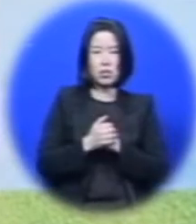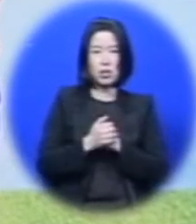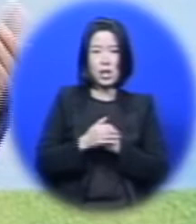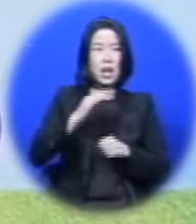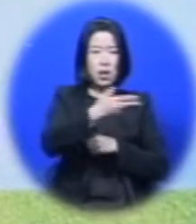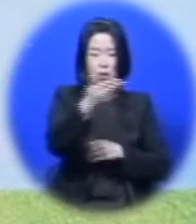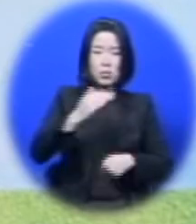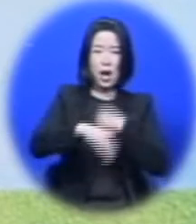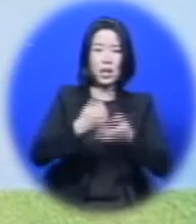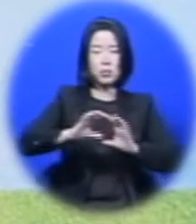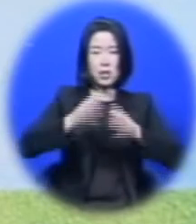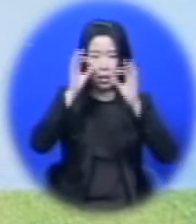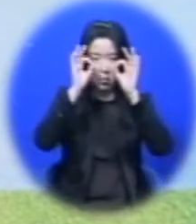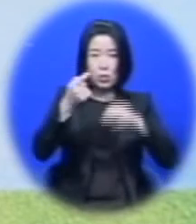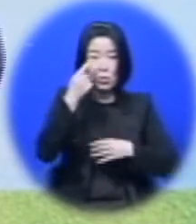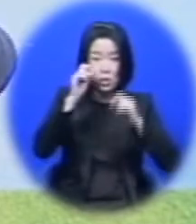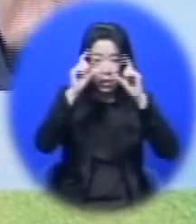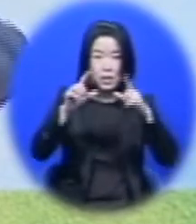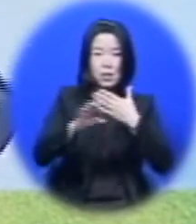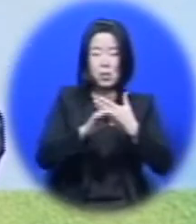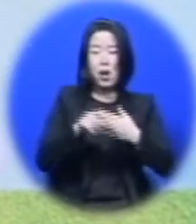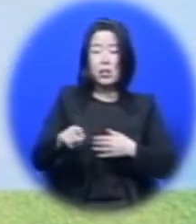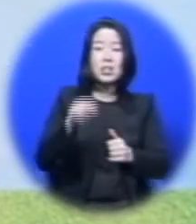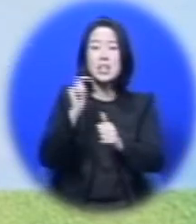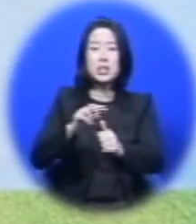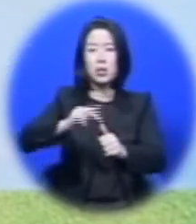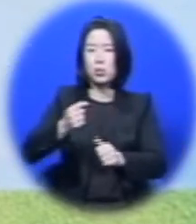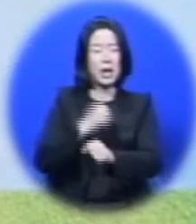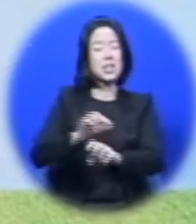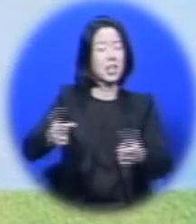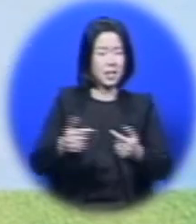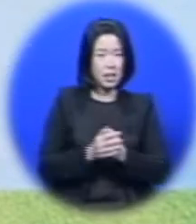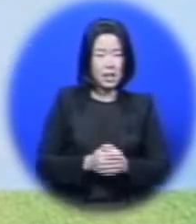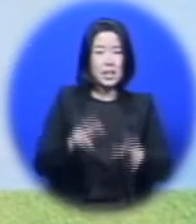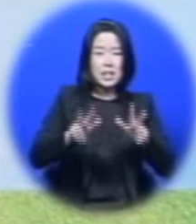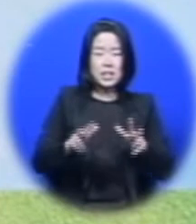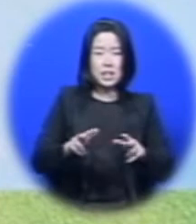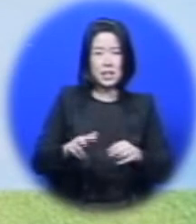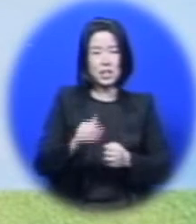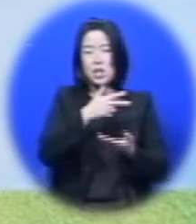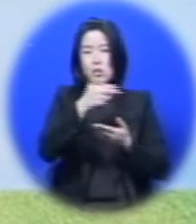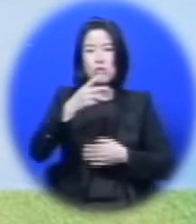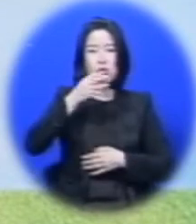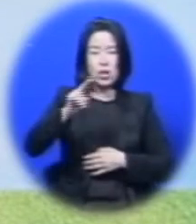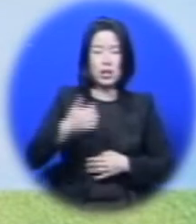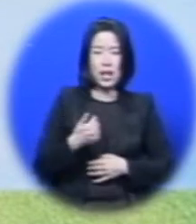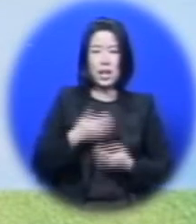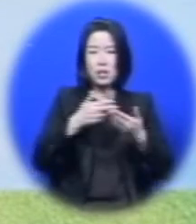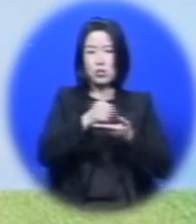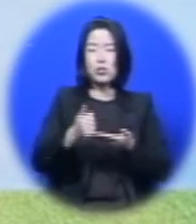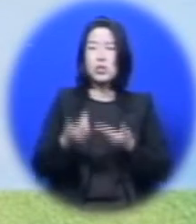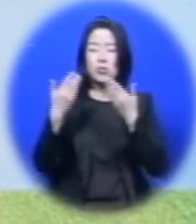나라를 보는 눈이 뜨이고 나면 그렇게 하라고 해도 안 합니다. 이제는 주여, 제가 주님을 위해서 희생할